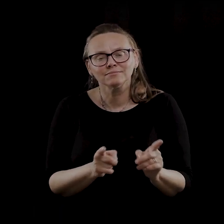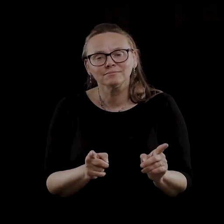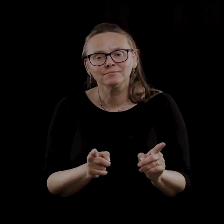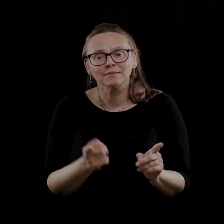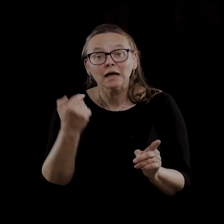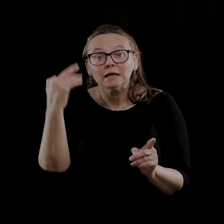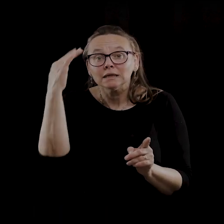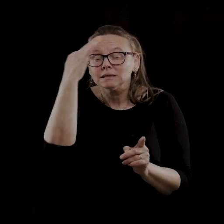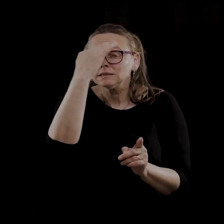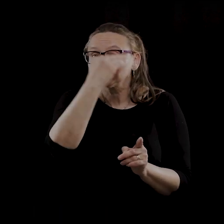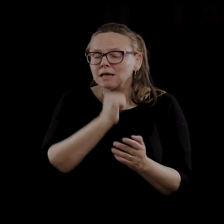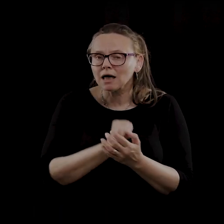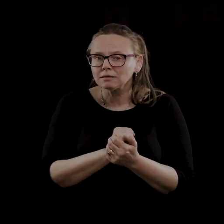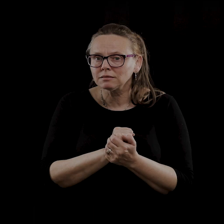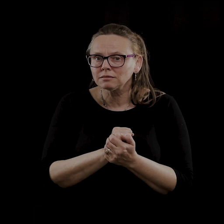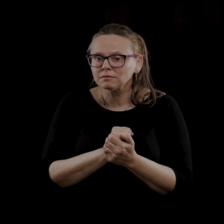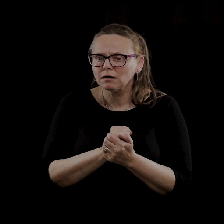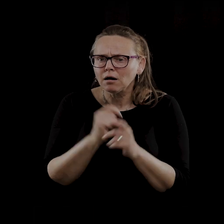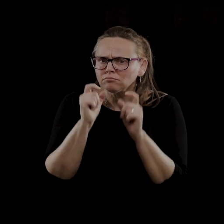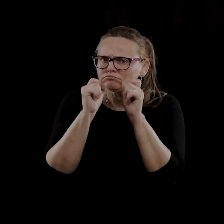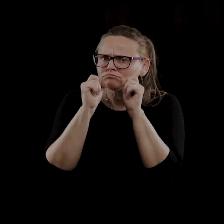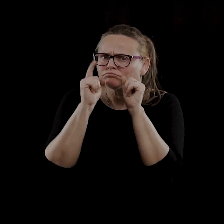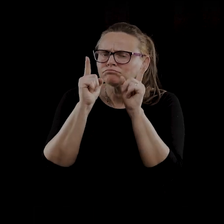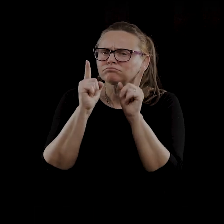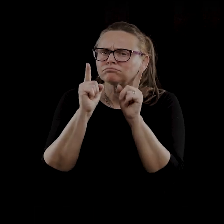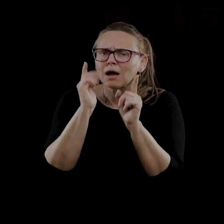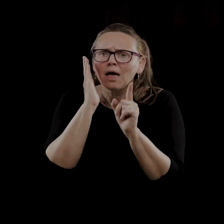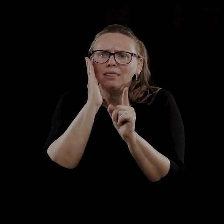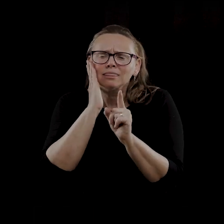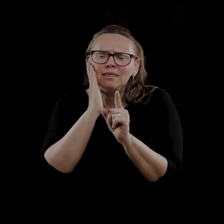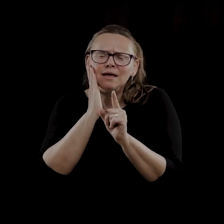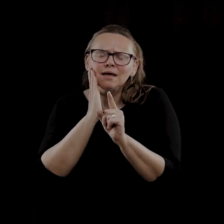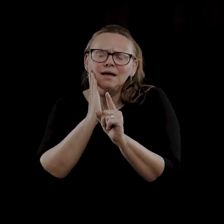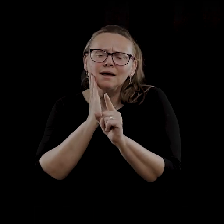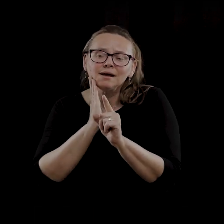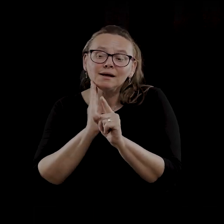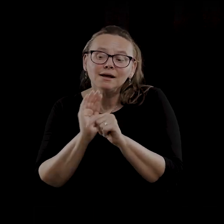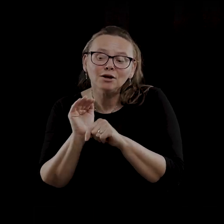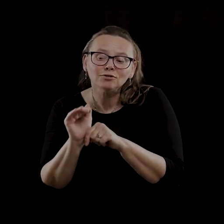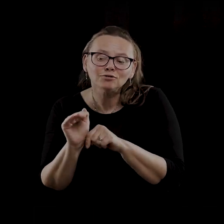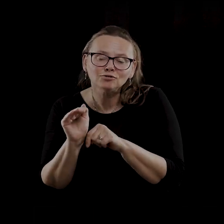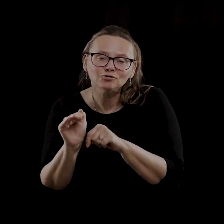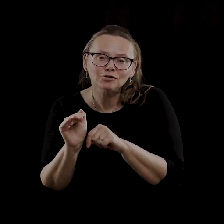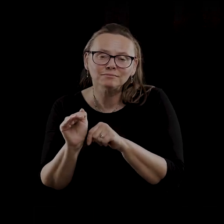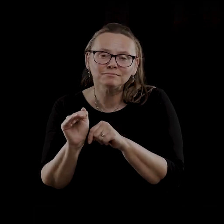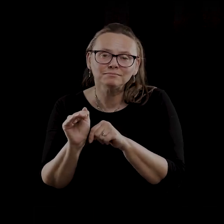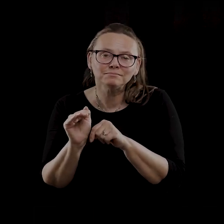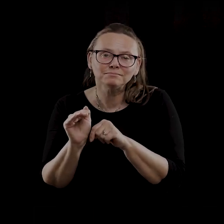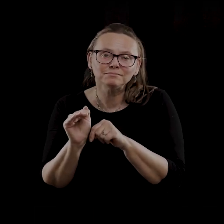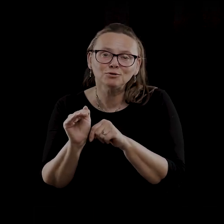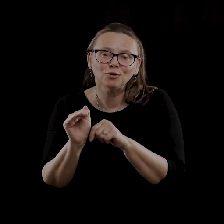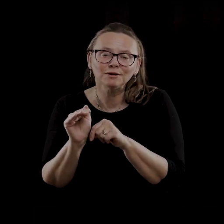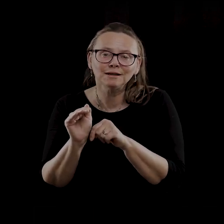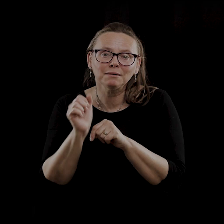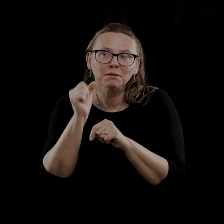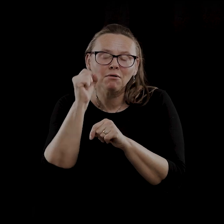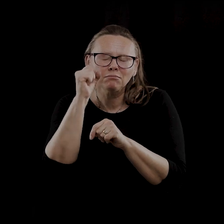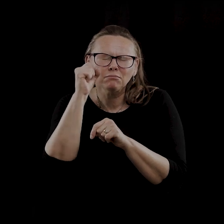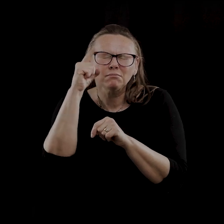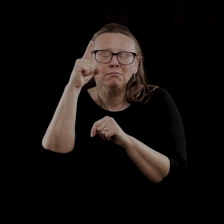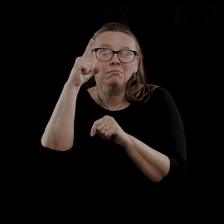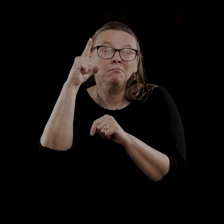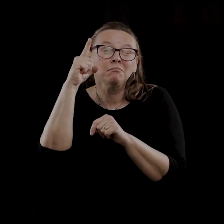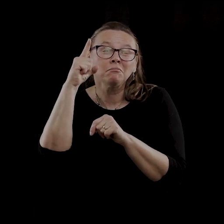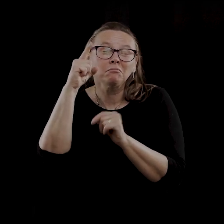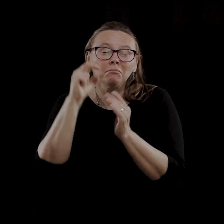Iz sanj ga je prebudil nežen dotik. Odprl je najprej eno in nato še